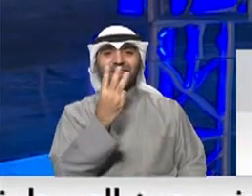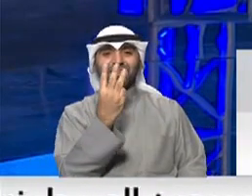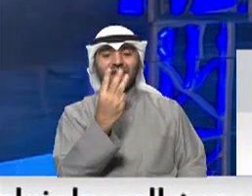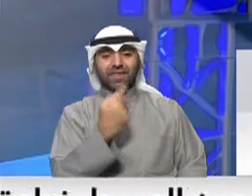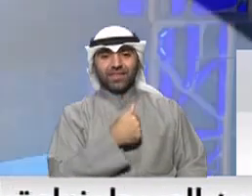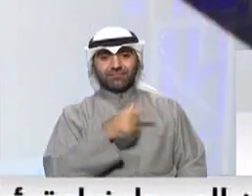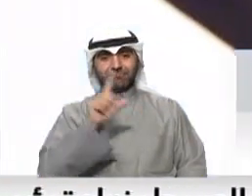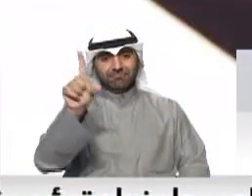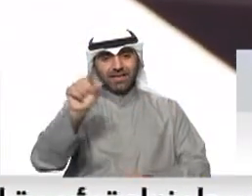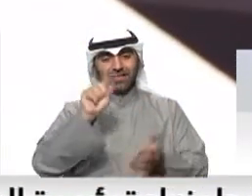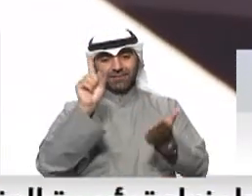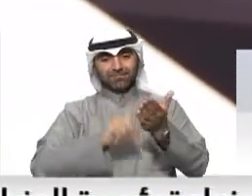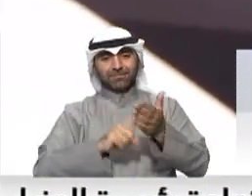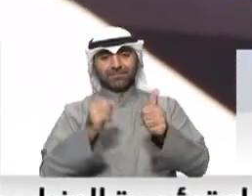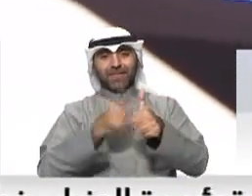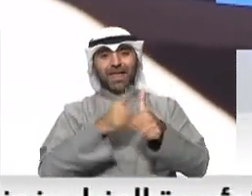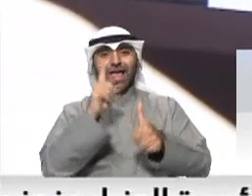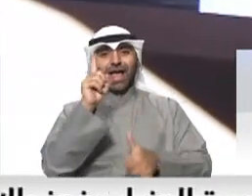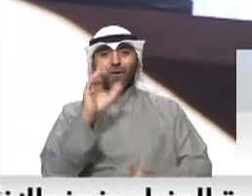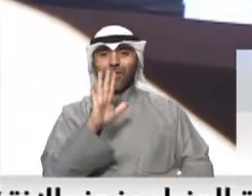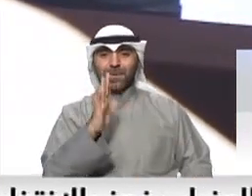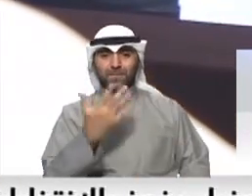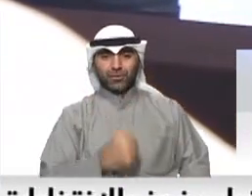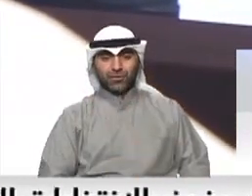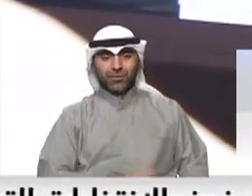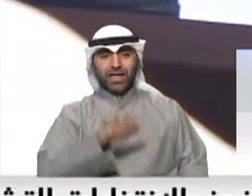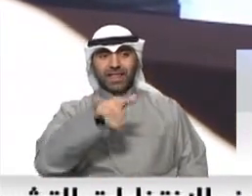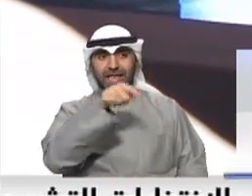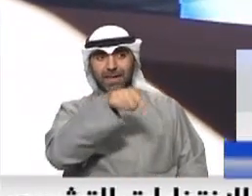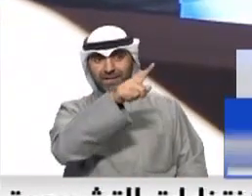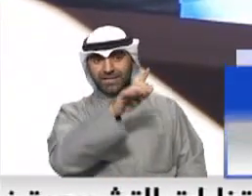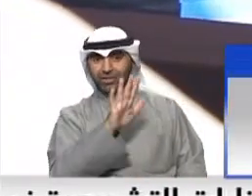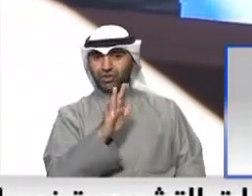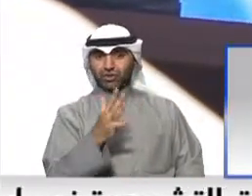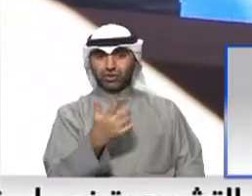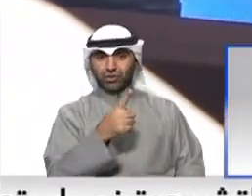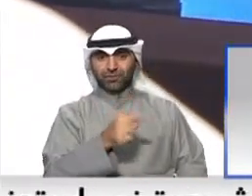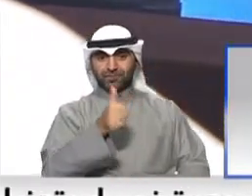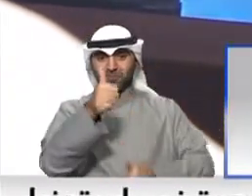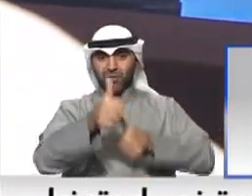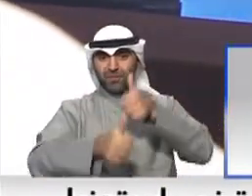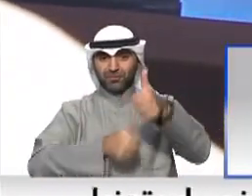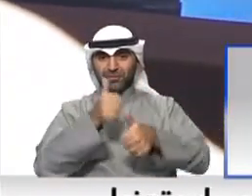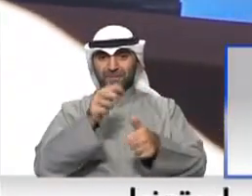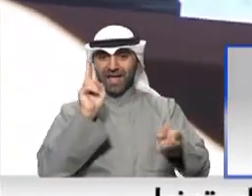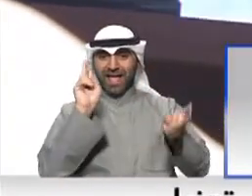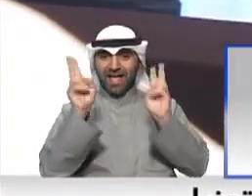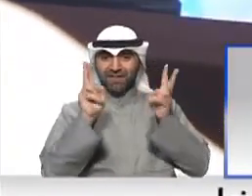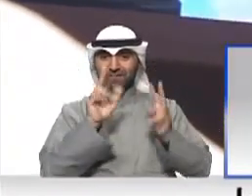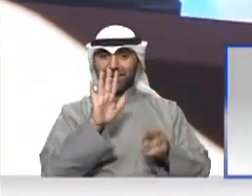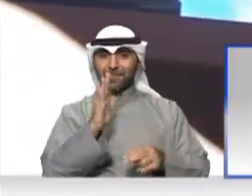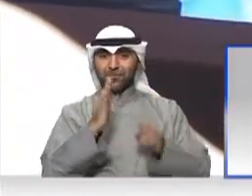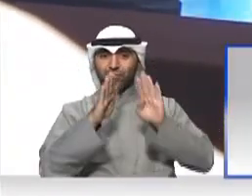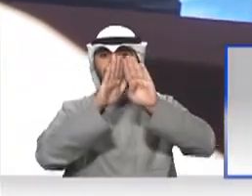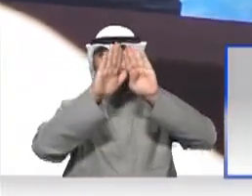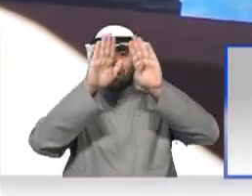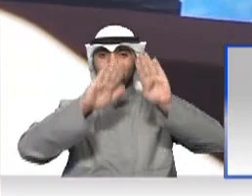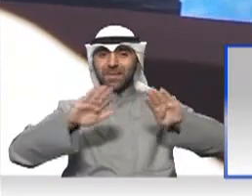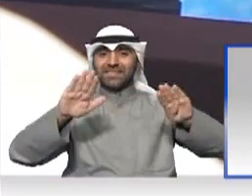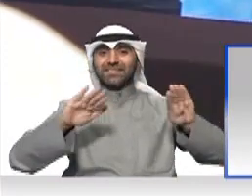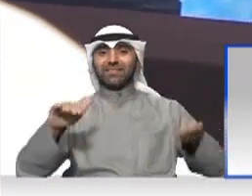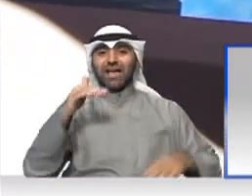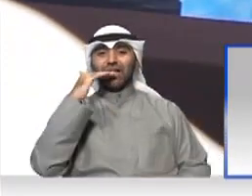حمد الرجيب إن شاء الله. المهرجان هذا اللي يميزه أن 5 عروض اللي أنتم راح تشوفونها كلها قوية، فلجنة التحكيم راح